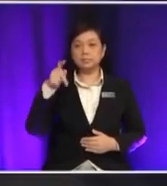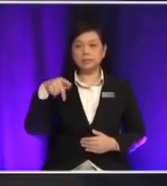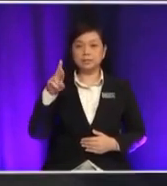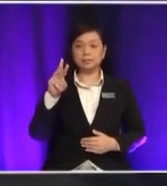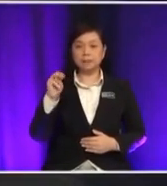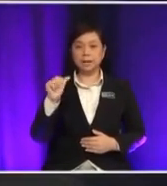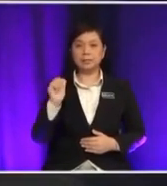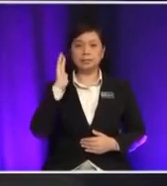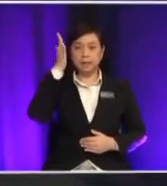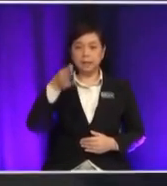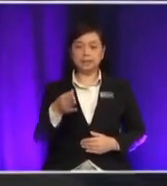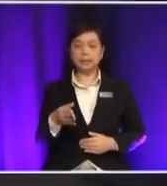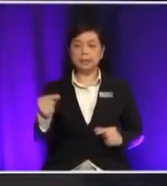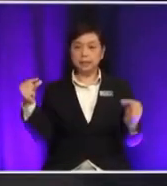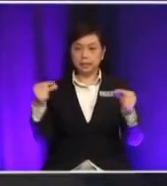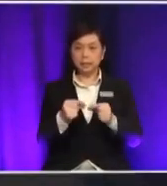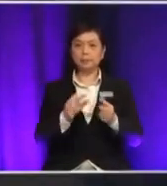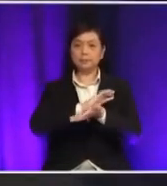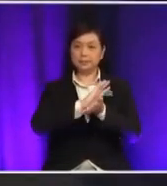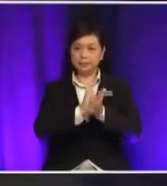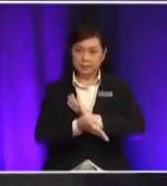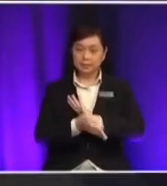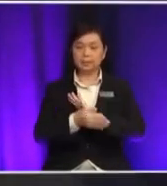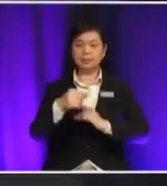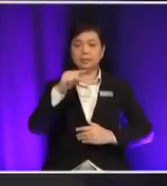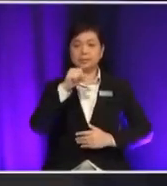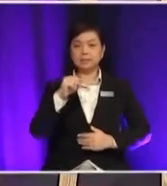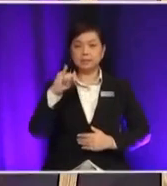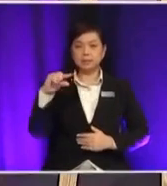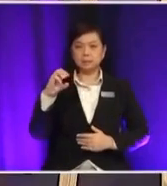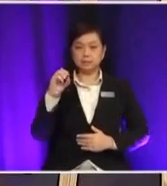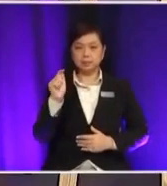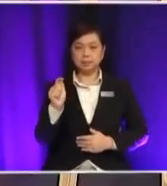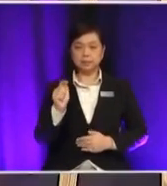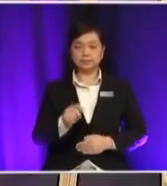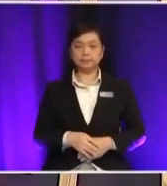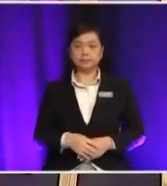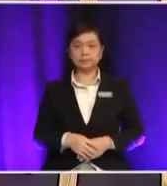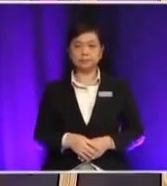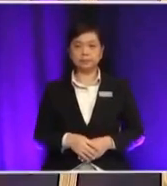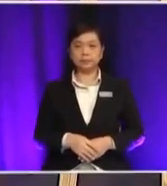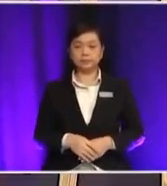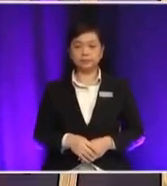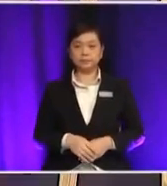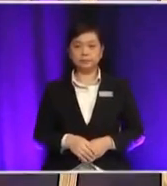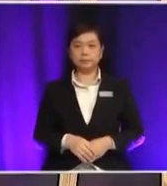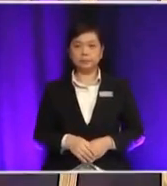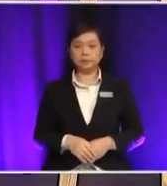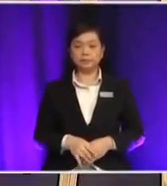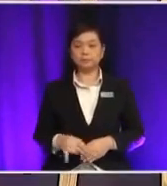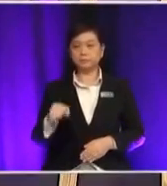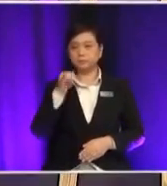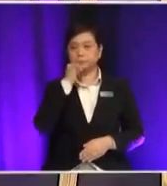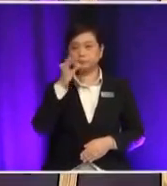kalau kita dari segi diplokan Oke ibu oke ayah